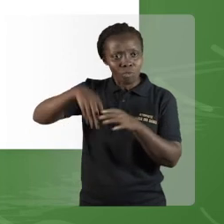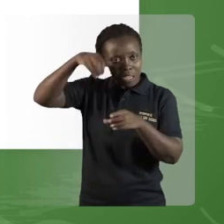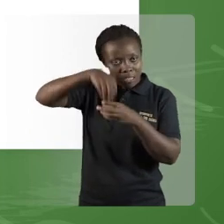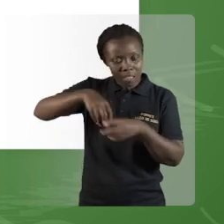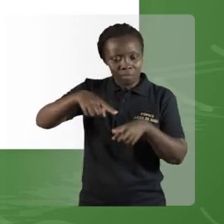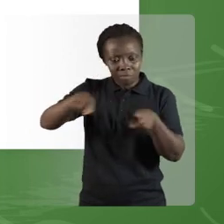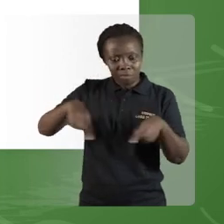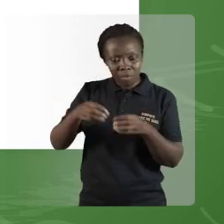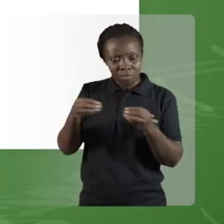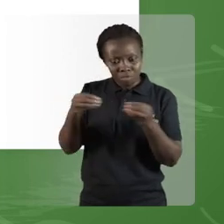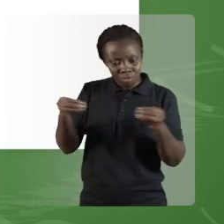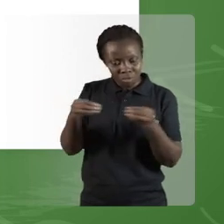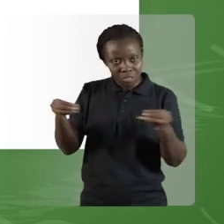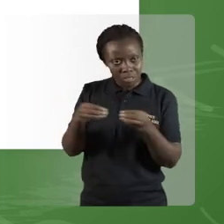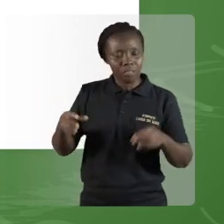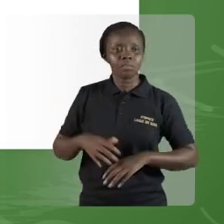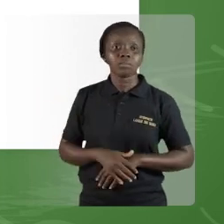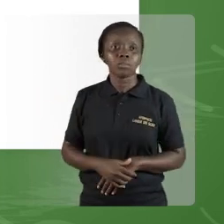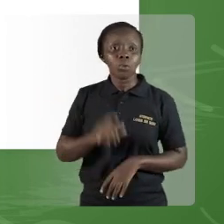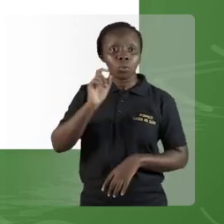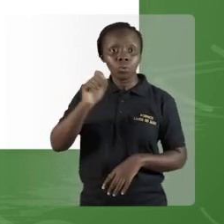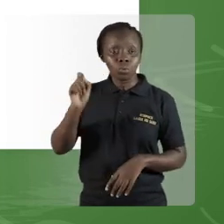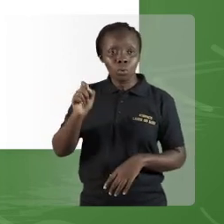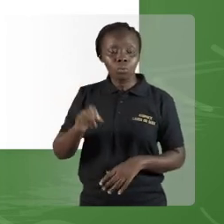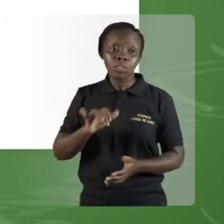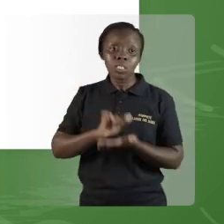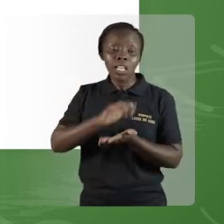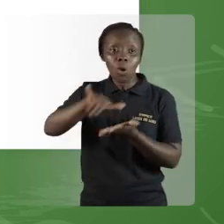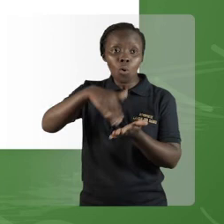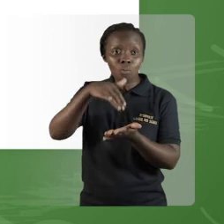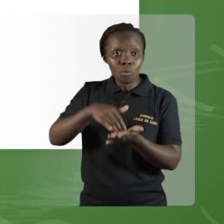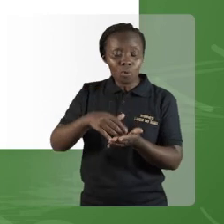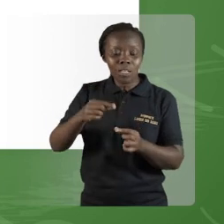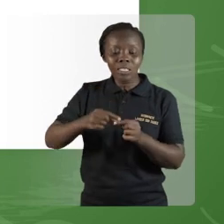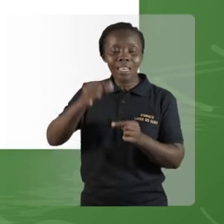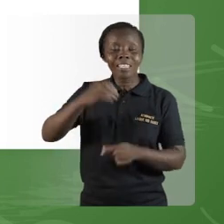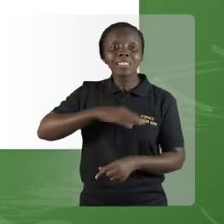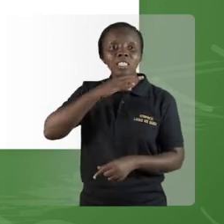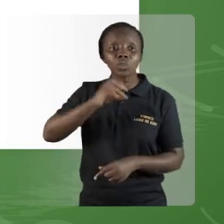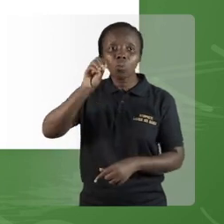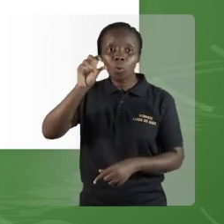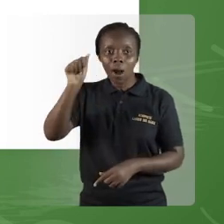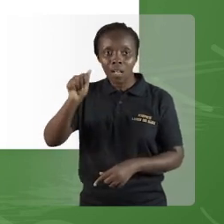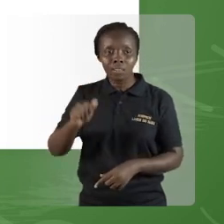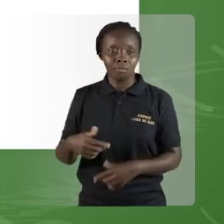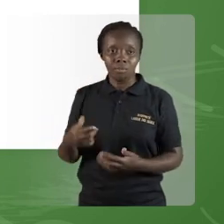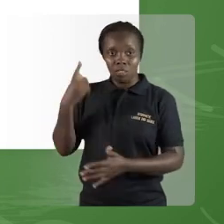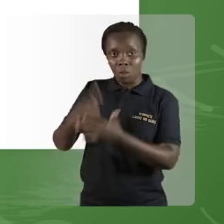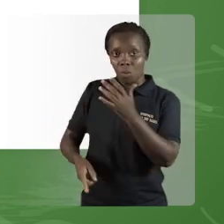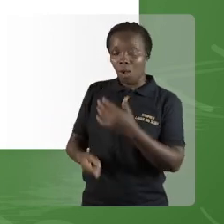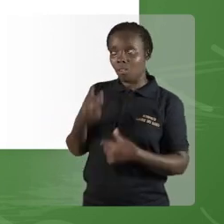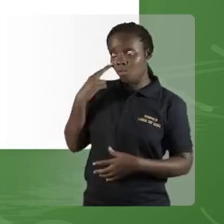Le point d'application de la force F sera donc le milieu. Et donc, c'est encore le point G.